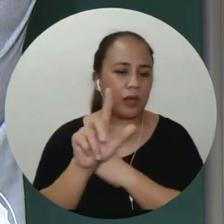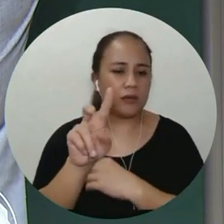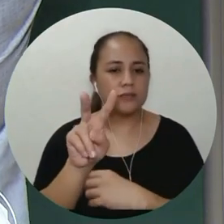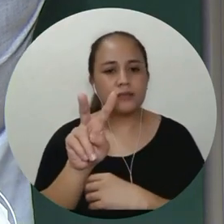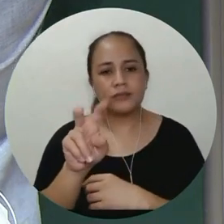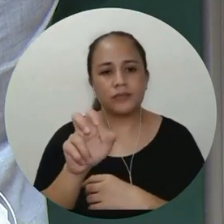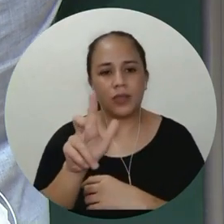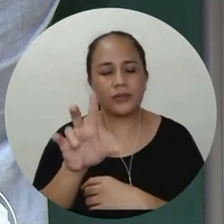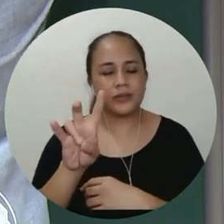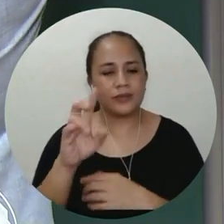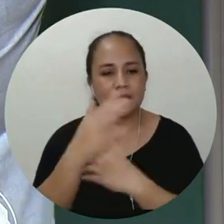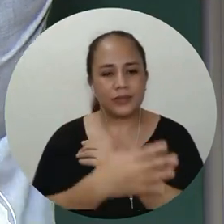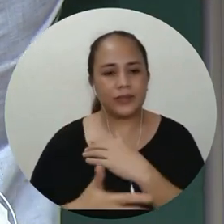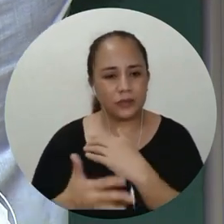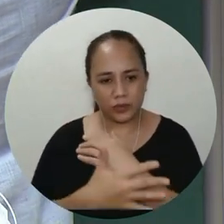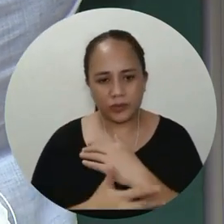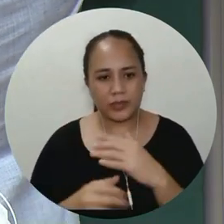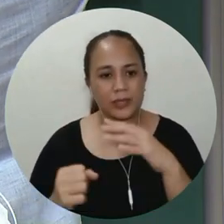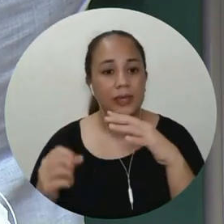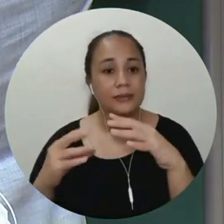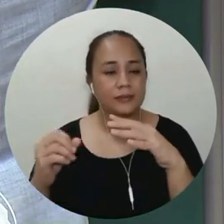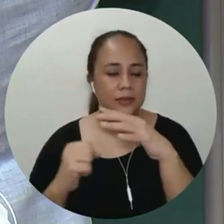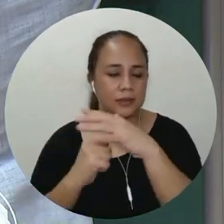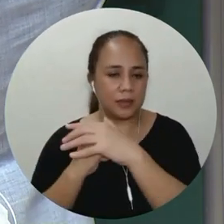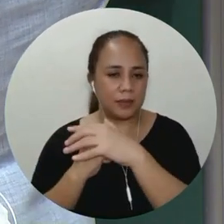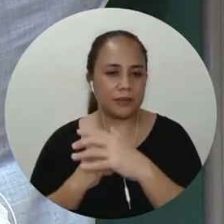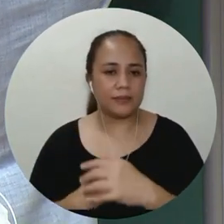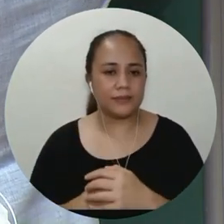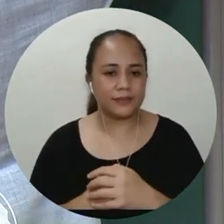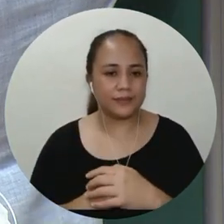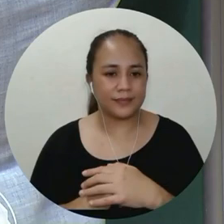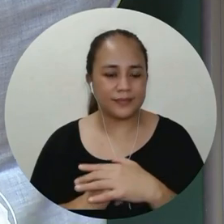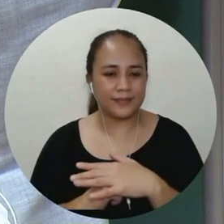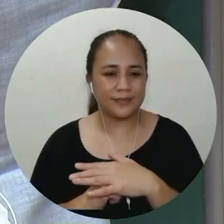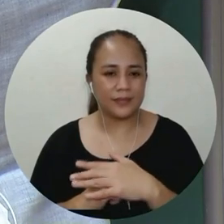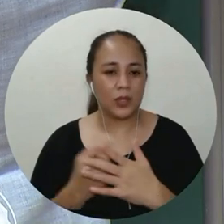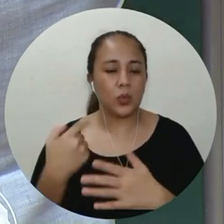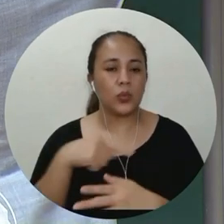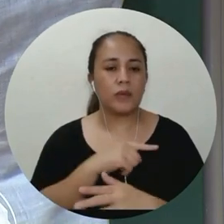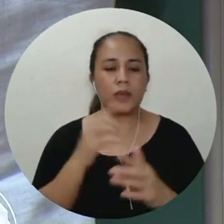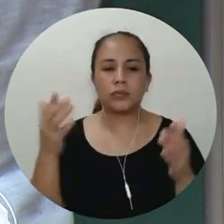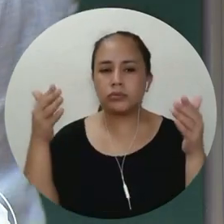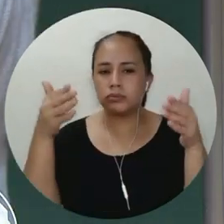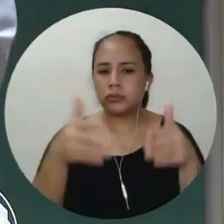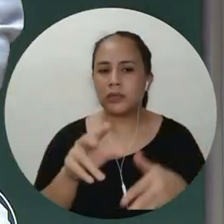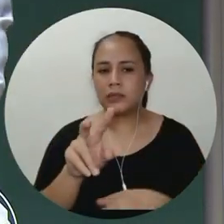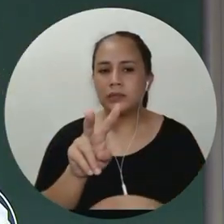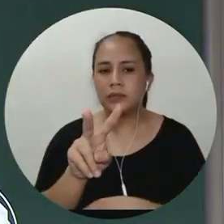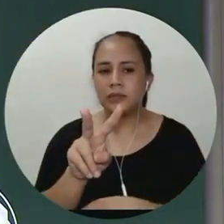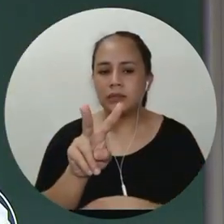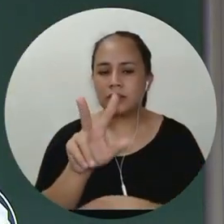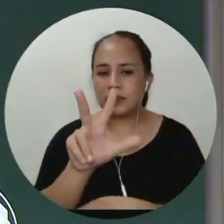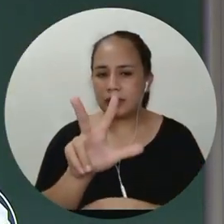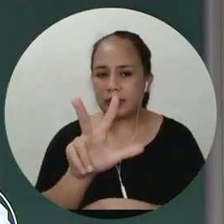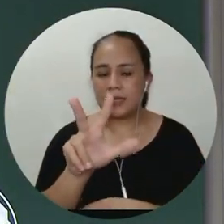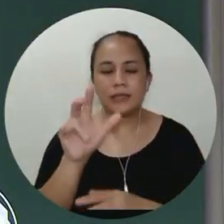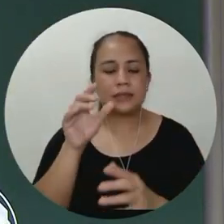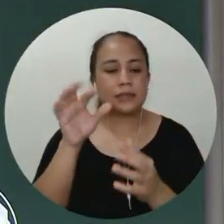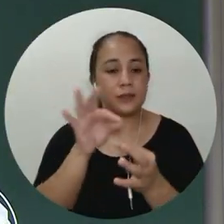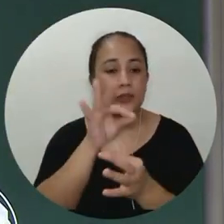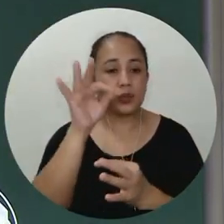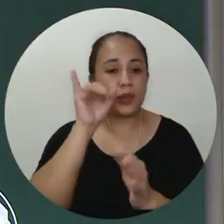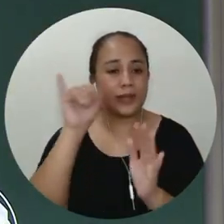세 가지 정체성을 집중해라. And we must concentrate on the three spiritual identities.